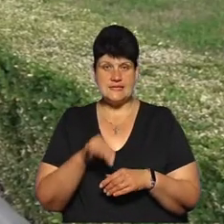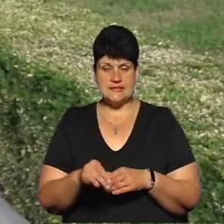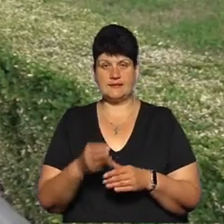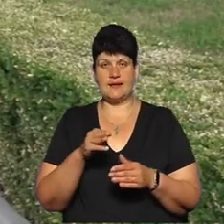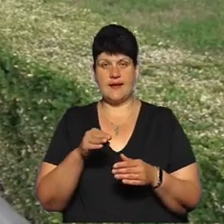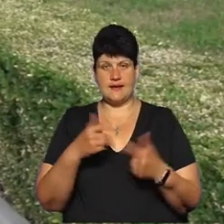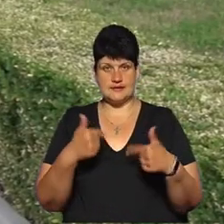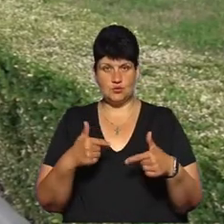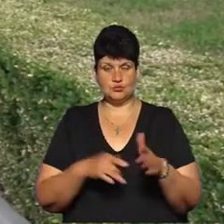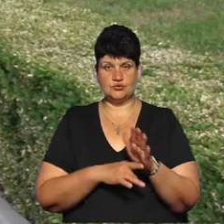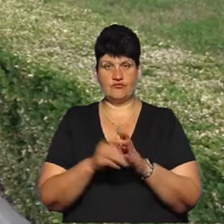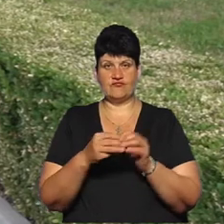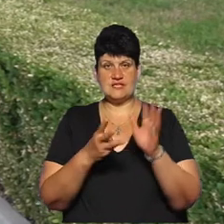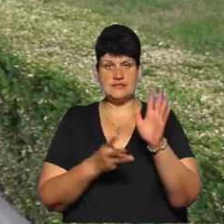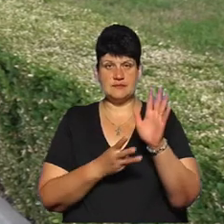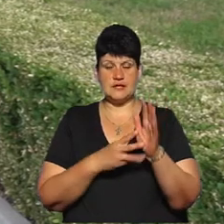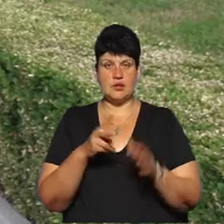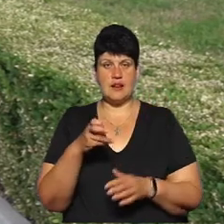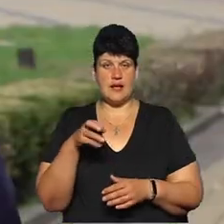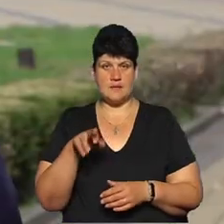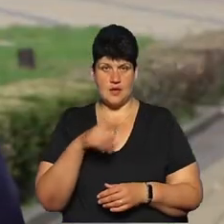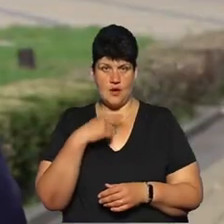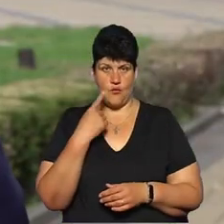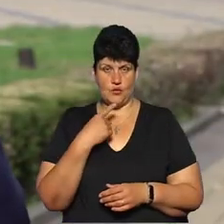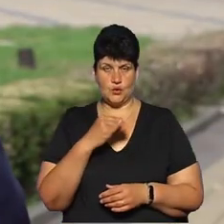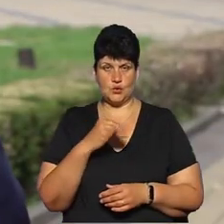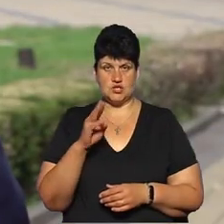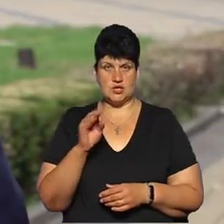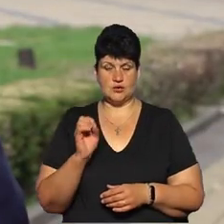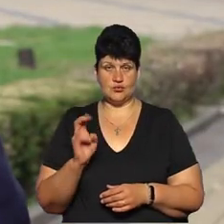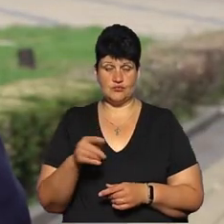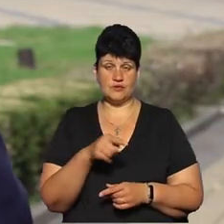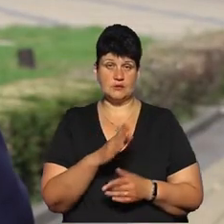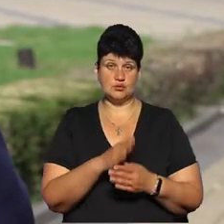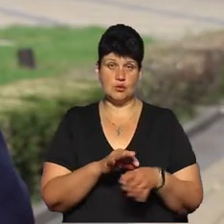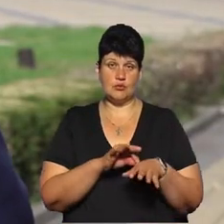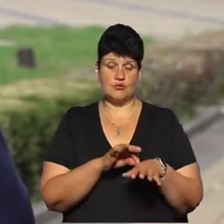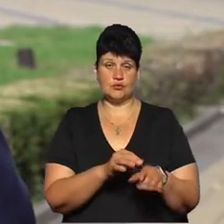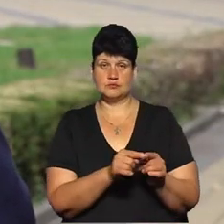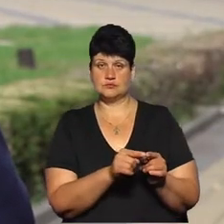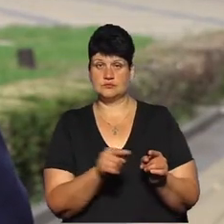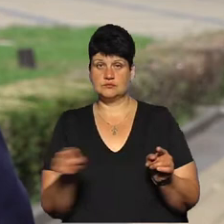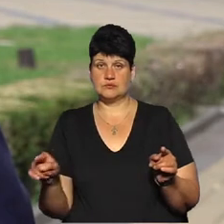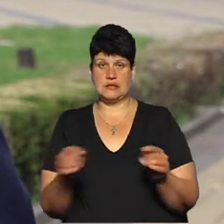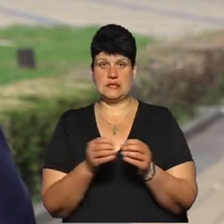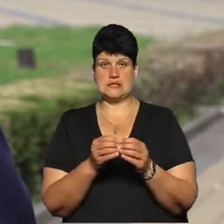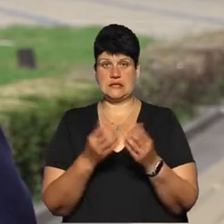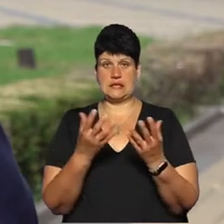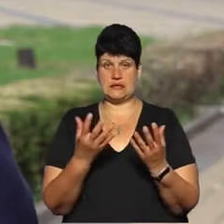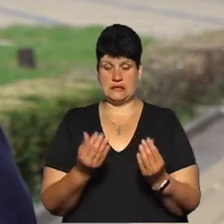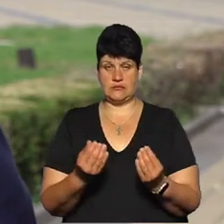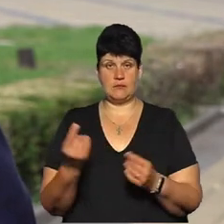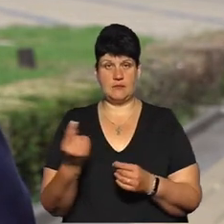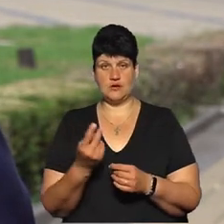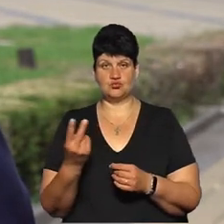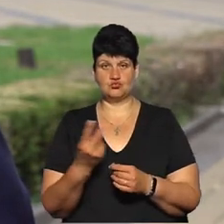стартує 18 липня, каже Юрій Шайнюк. Воно буде відбуватися впродовж 10 днів у першу та другу зміну.